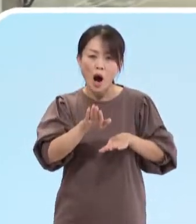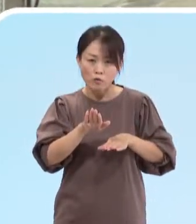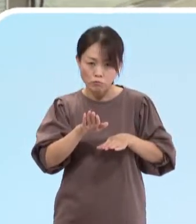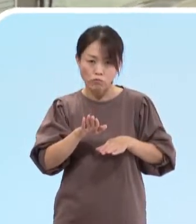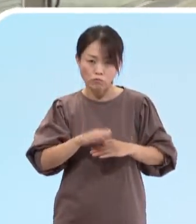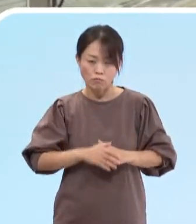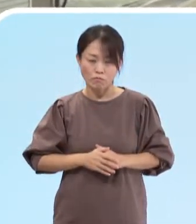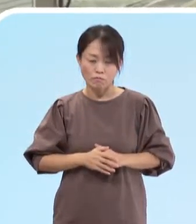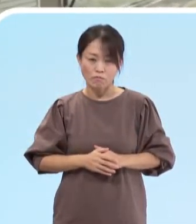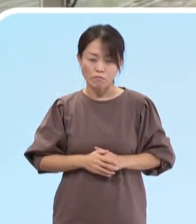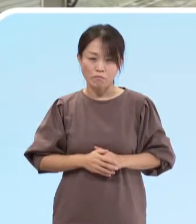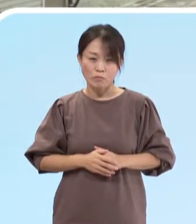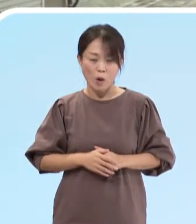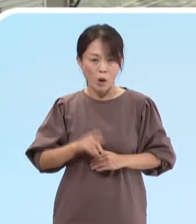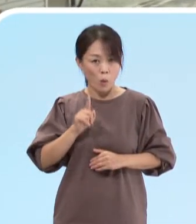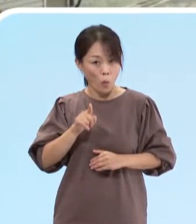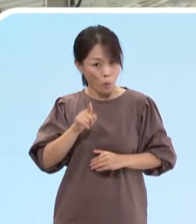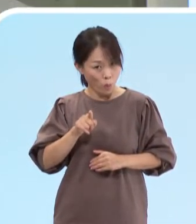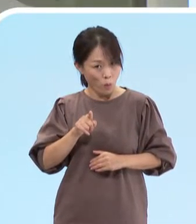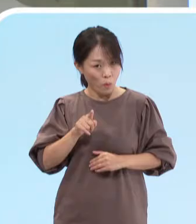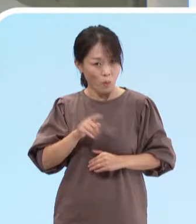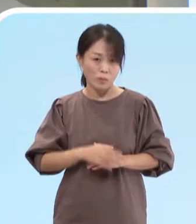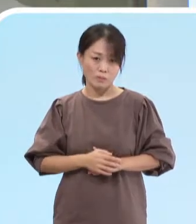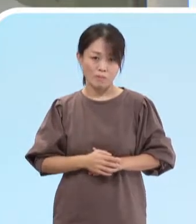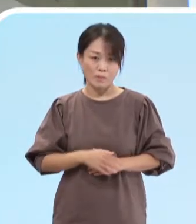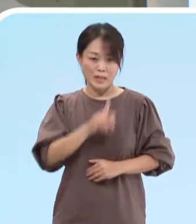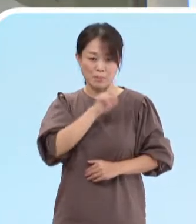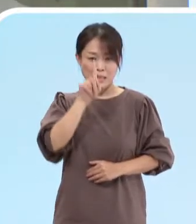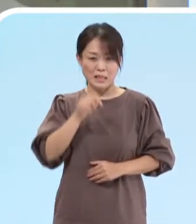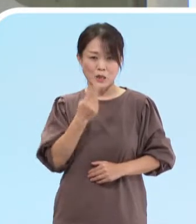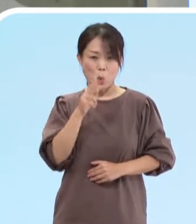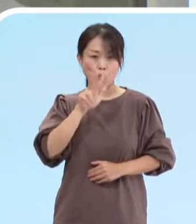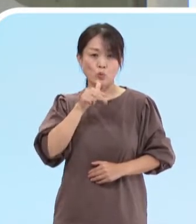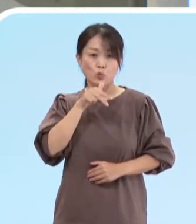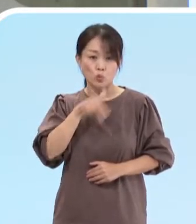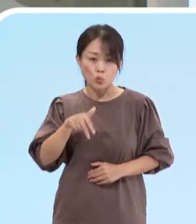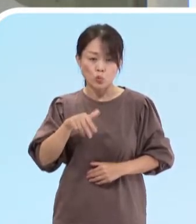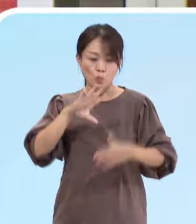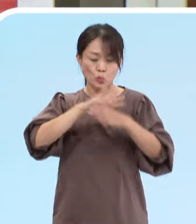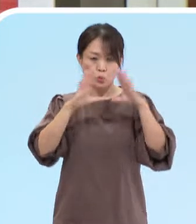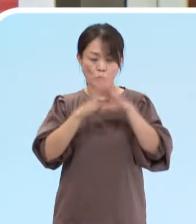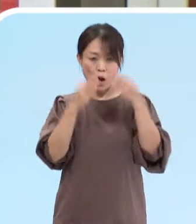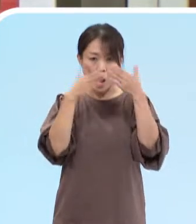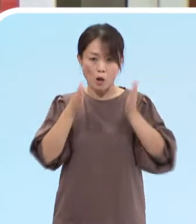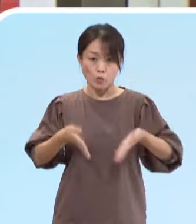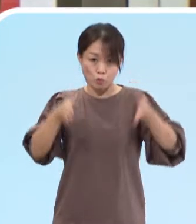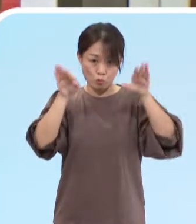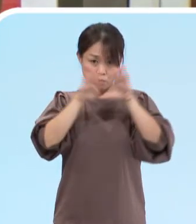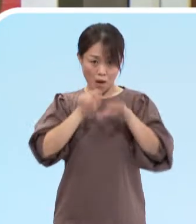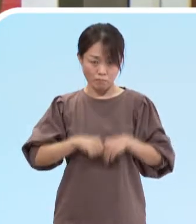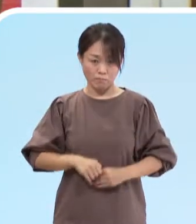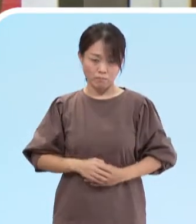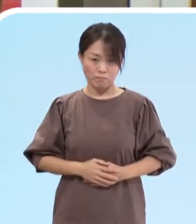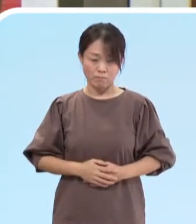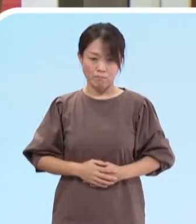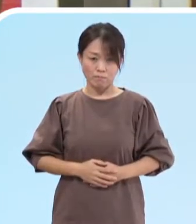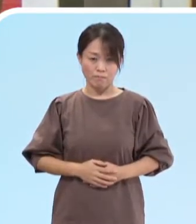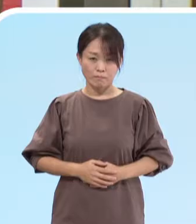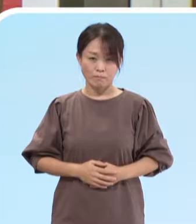で、あー、ここだ、ビートルズ文化博物館。入ってみましょ